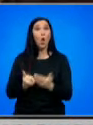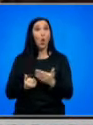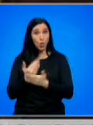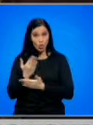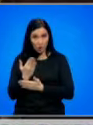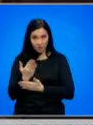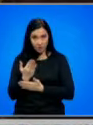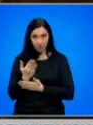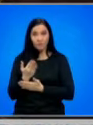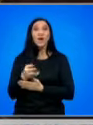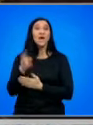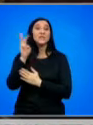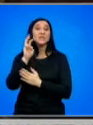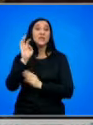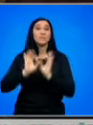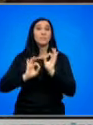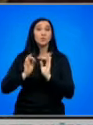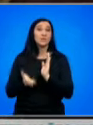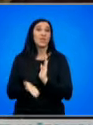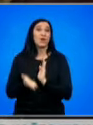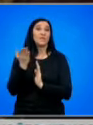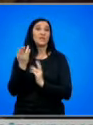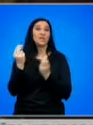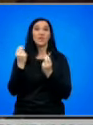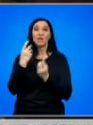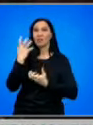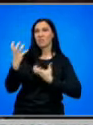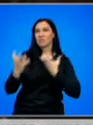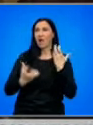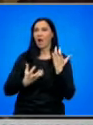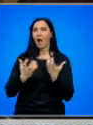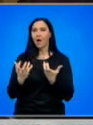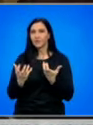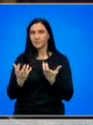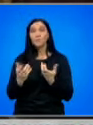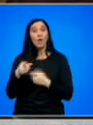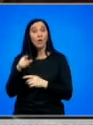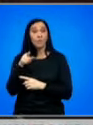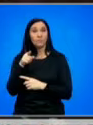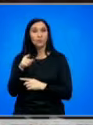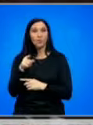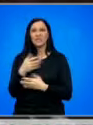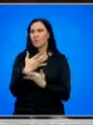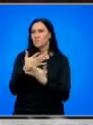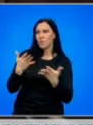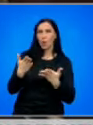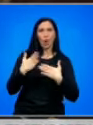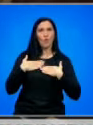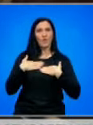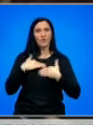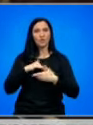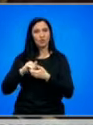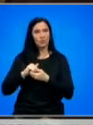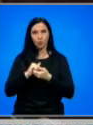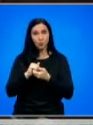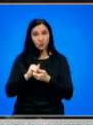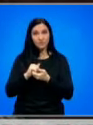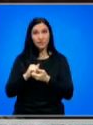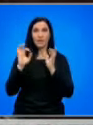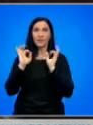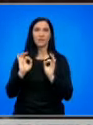и то с 30% се покачи цената на газа. Това за много от нашите дружества